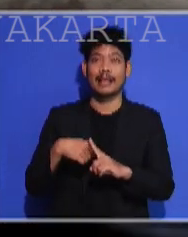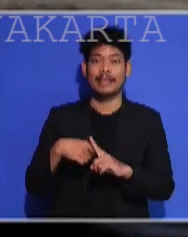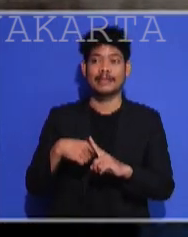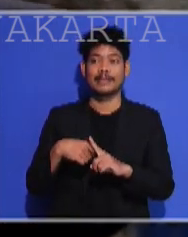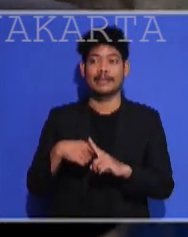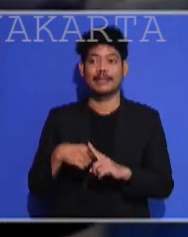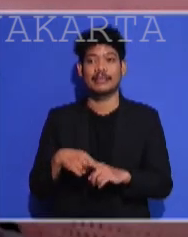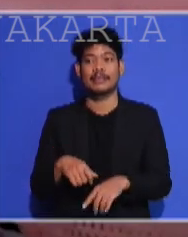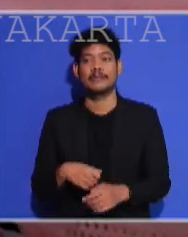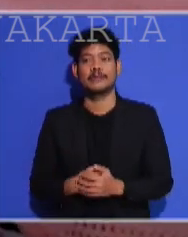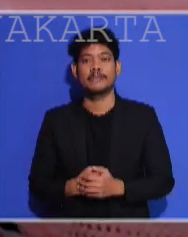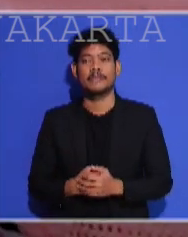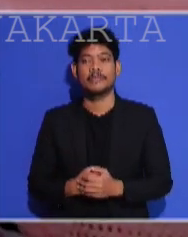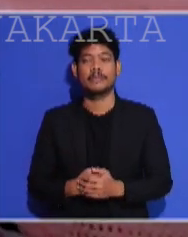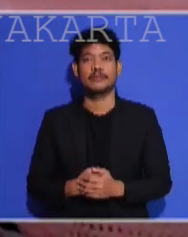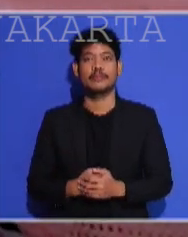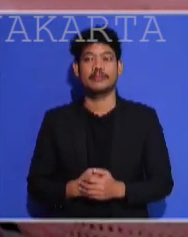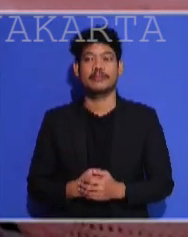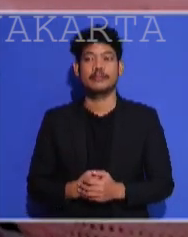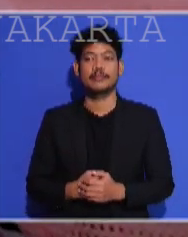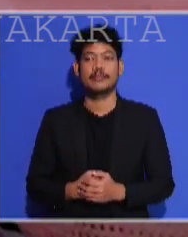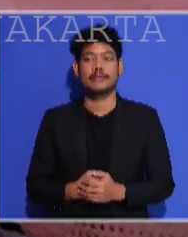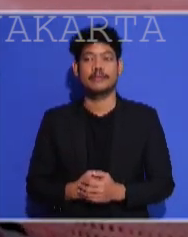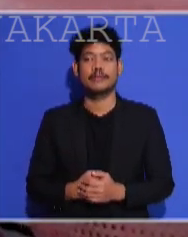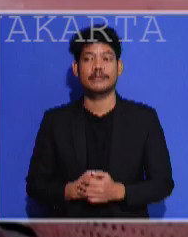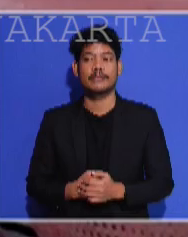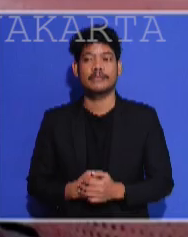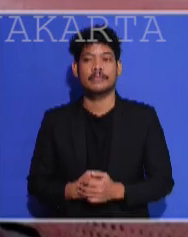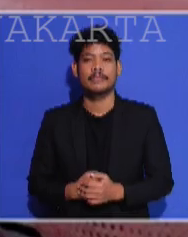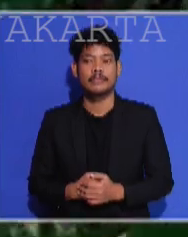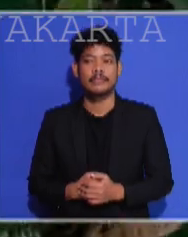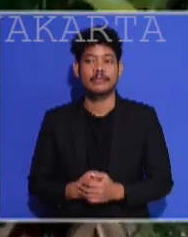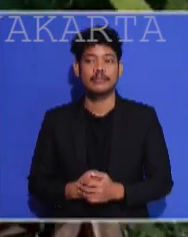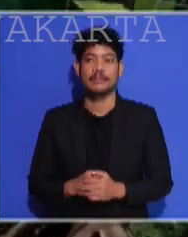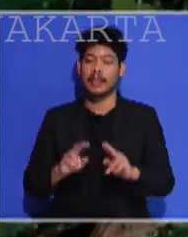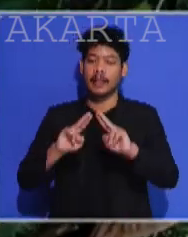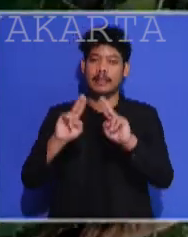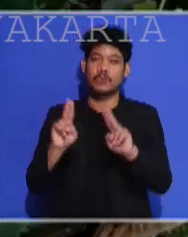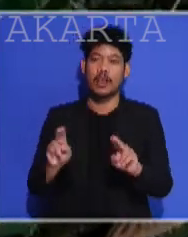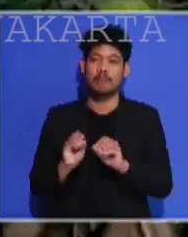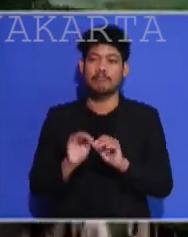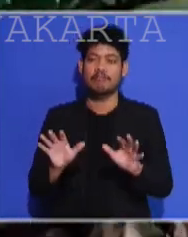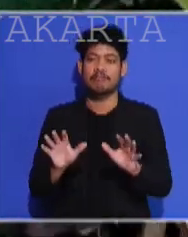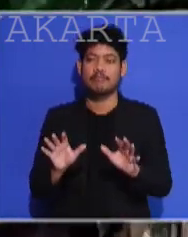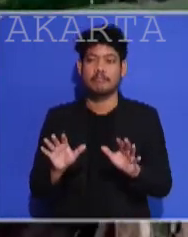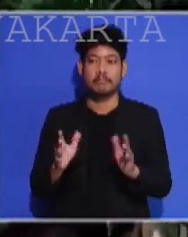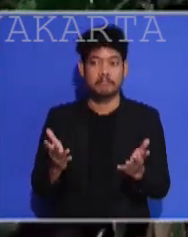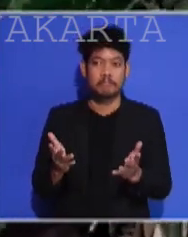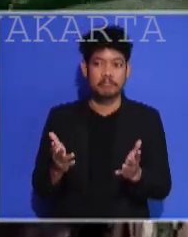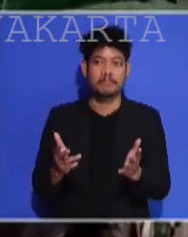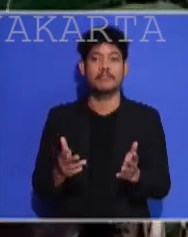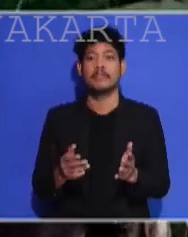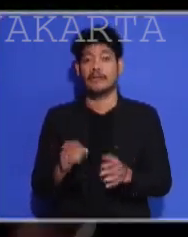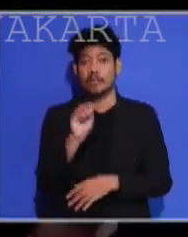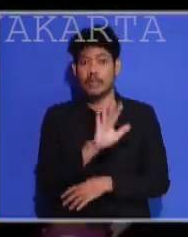2 natur Hotel Indonesia International lkbn antara dan rajawali nusantara Indonesia keenam